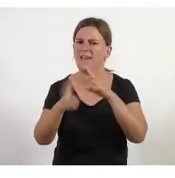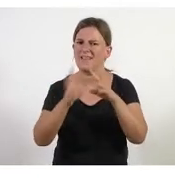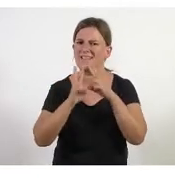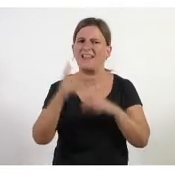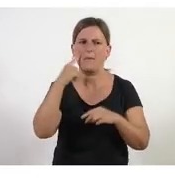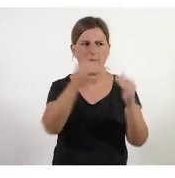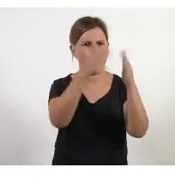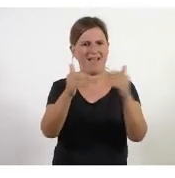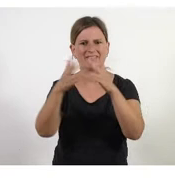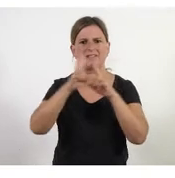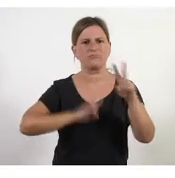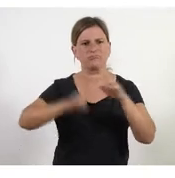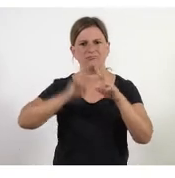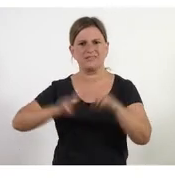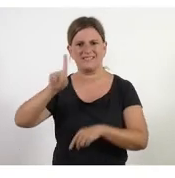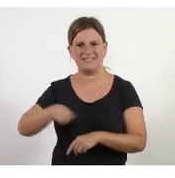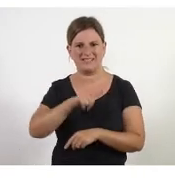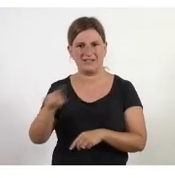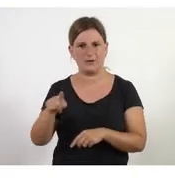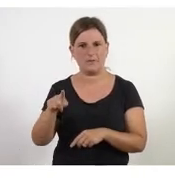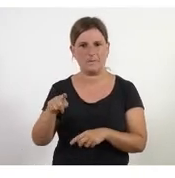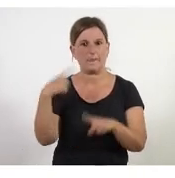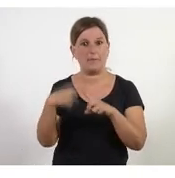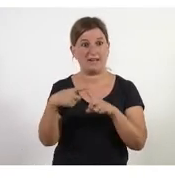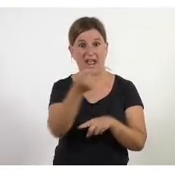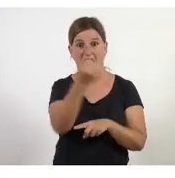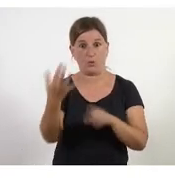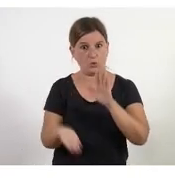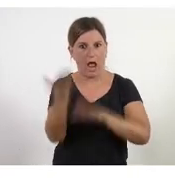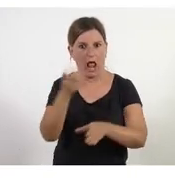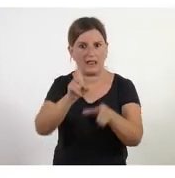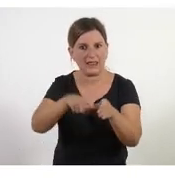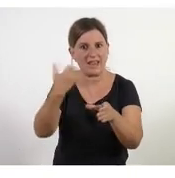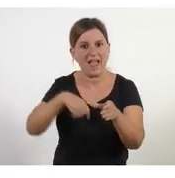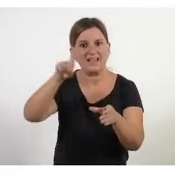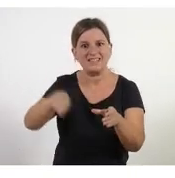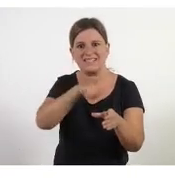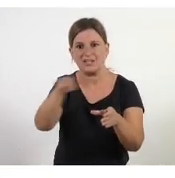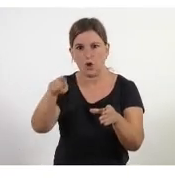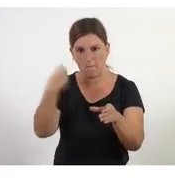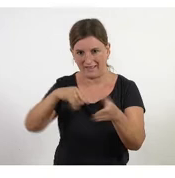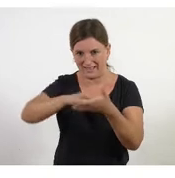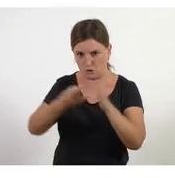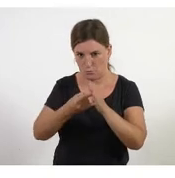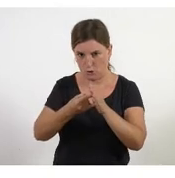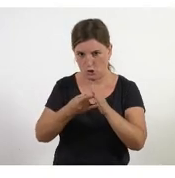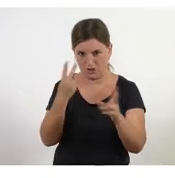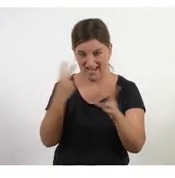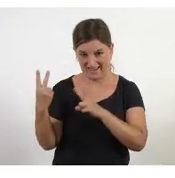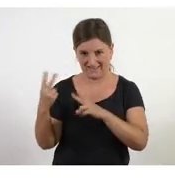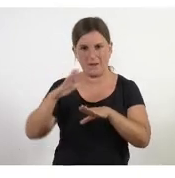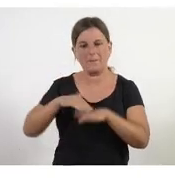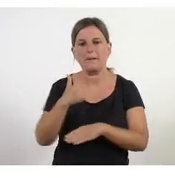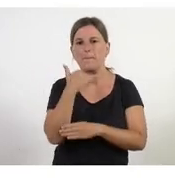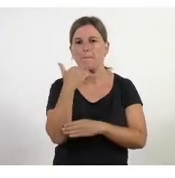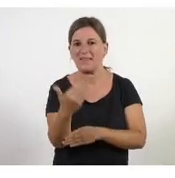responent les entitats. Sapigueu quines entitats ja esteu donades d'alta, d'acord? Això m'ajudarà una miqueta a saber